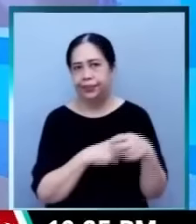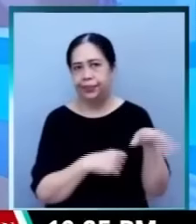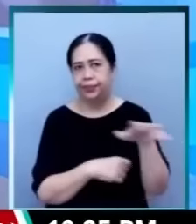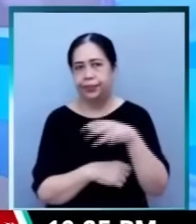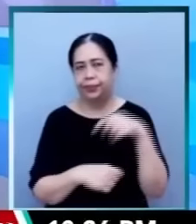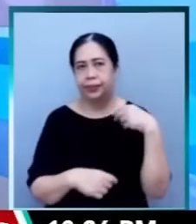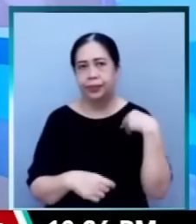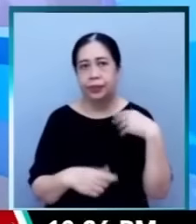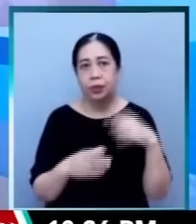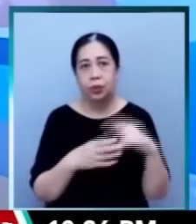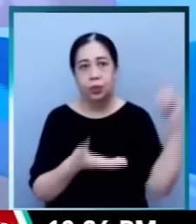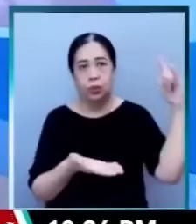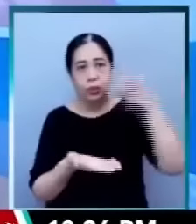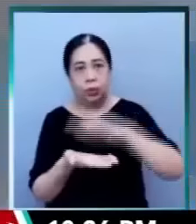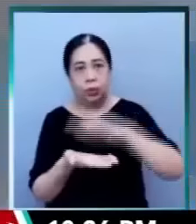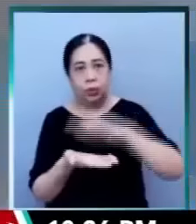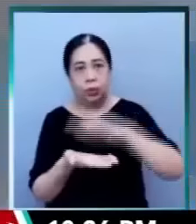na umuwi mula Israel.